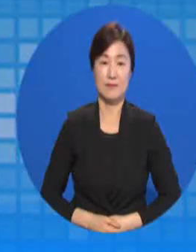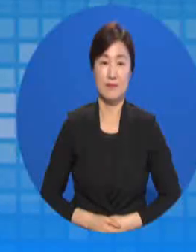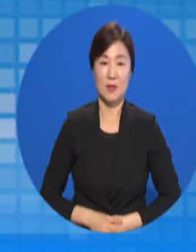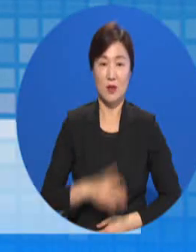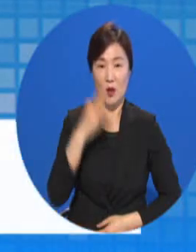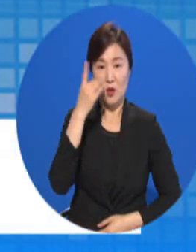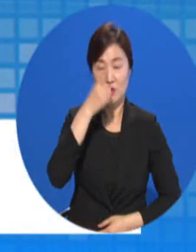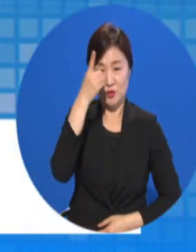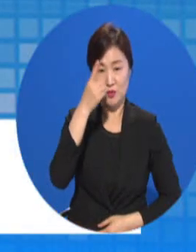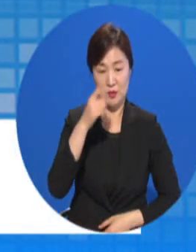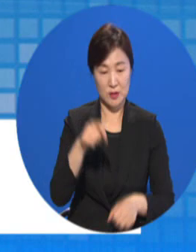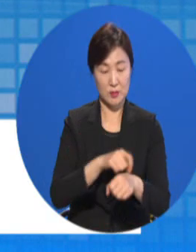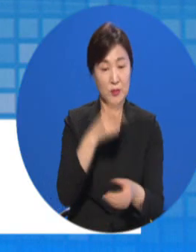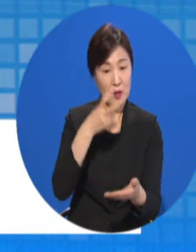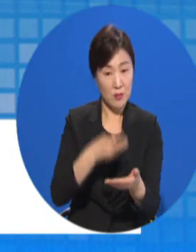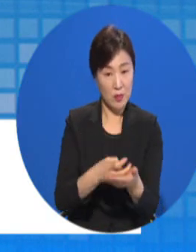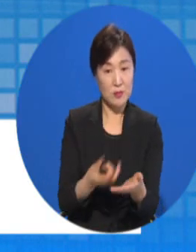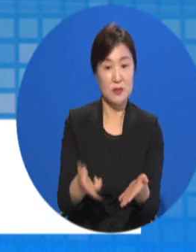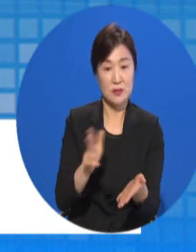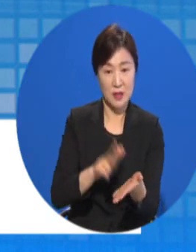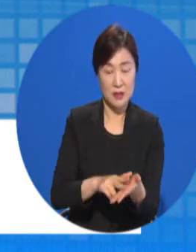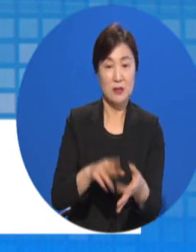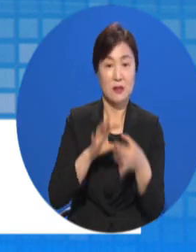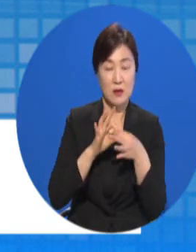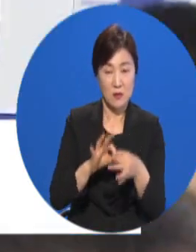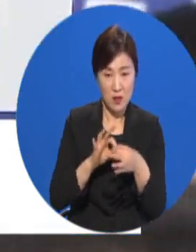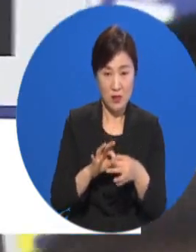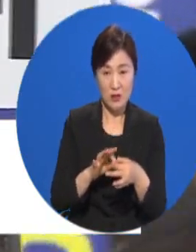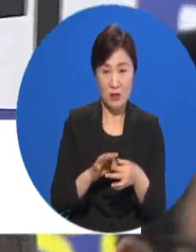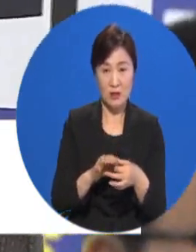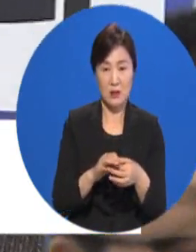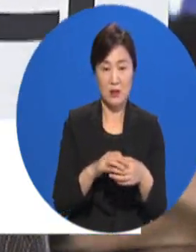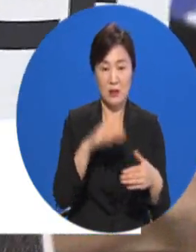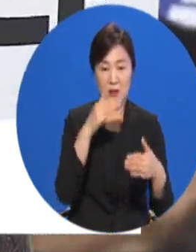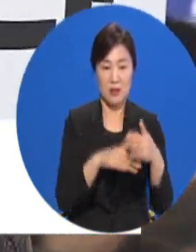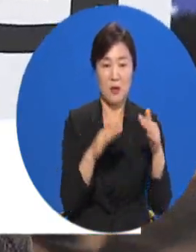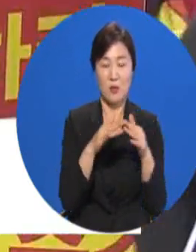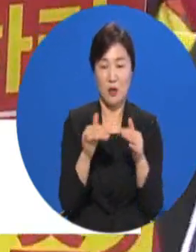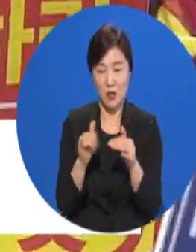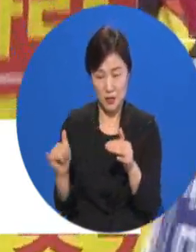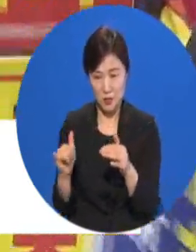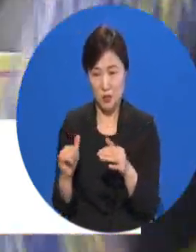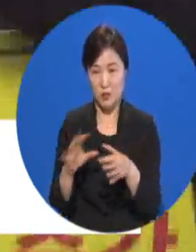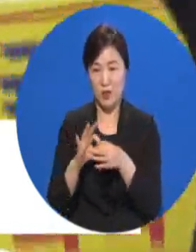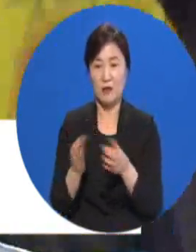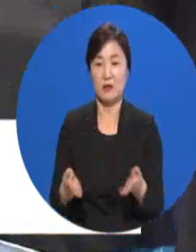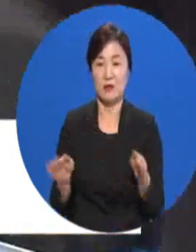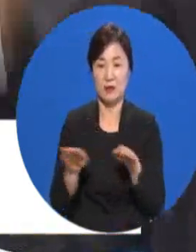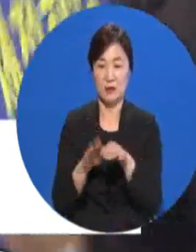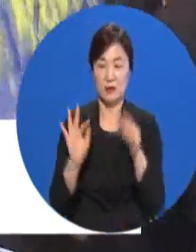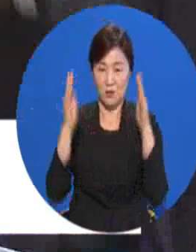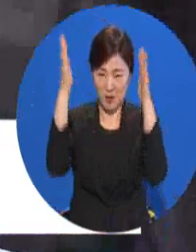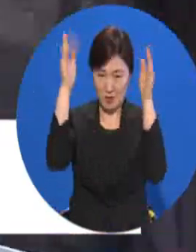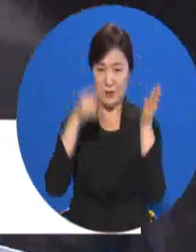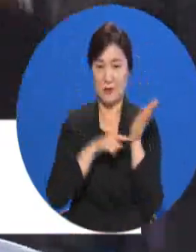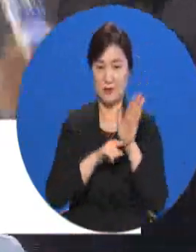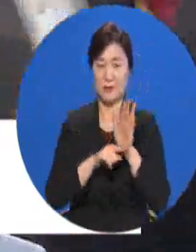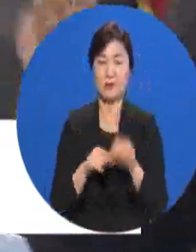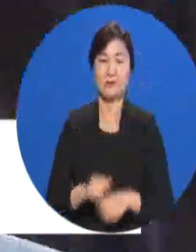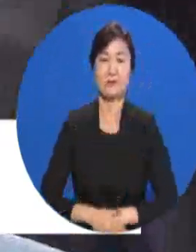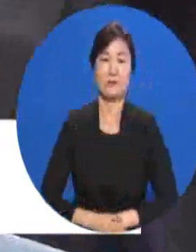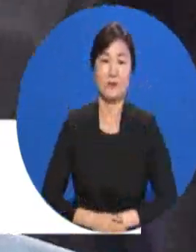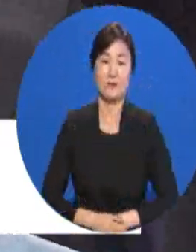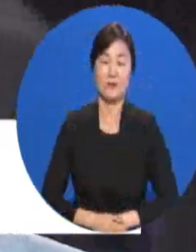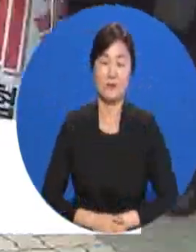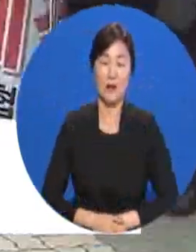여순 사건 특별법 제정 공약을 두고 유족과 관련 단체가 환영의 뜻을 밝혔습니다. 여순 10.19